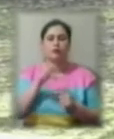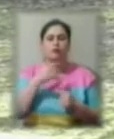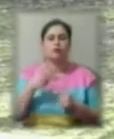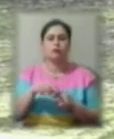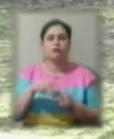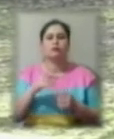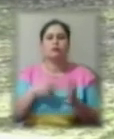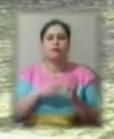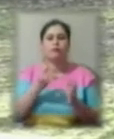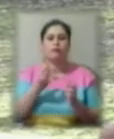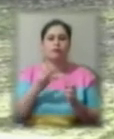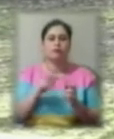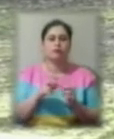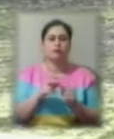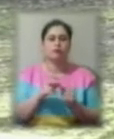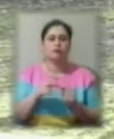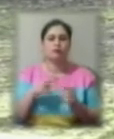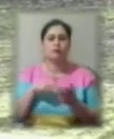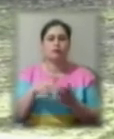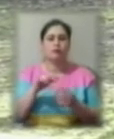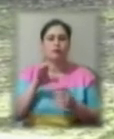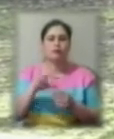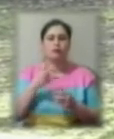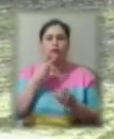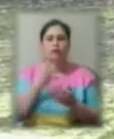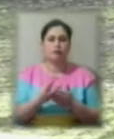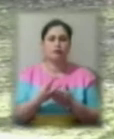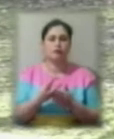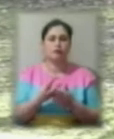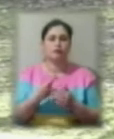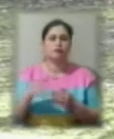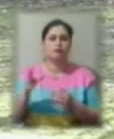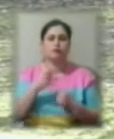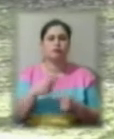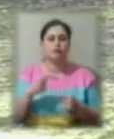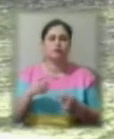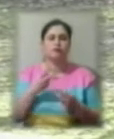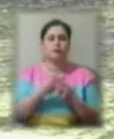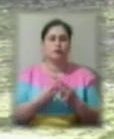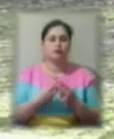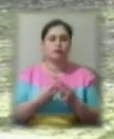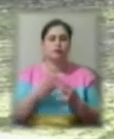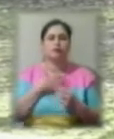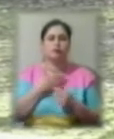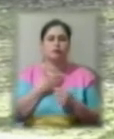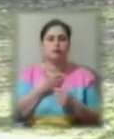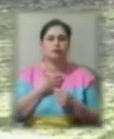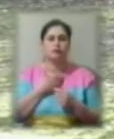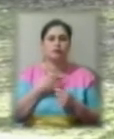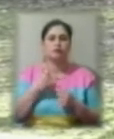я зайшов в автобус, побачив всіх інших в'язнів наших, яких я заочно